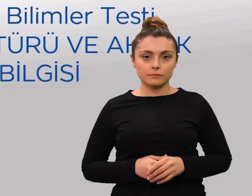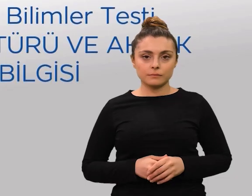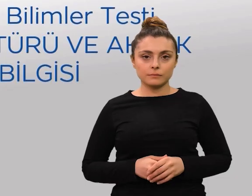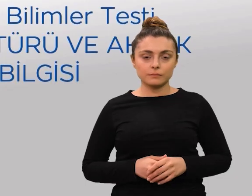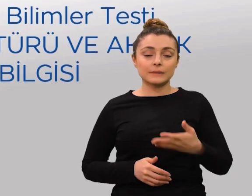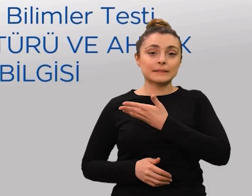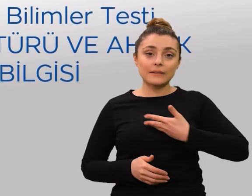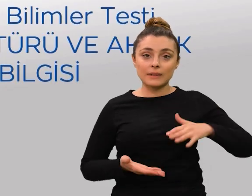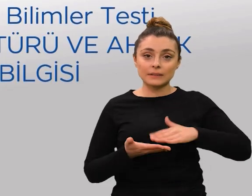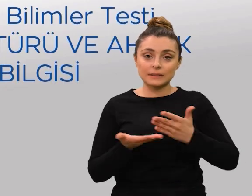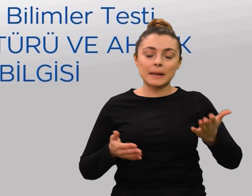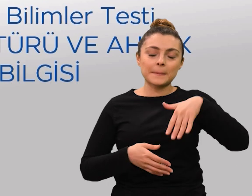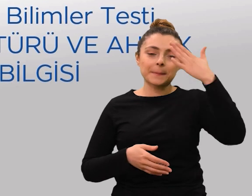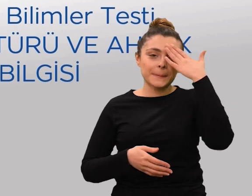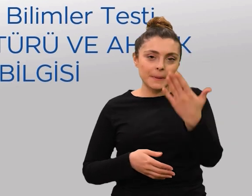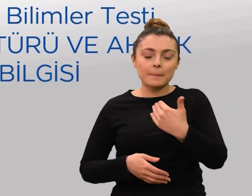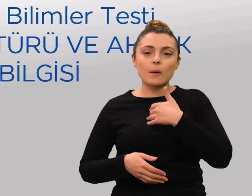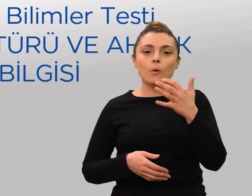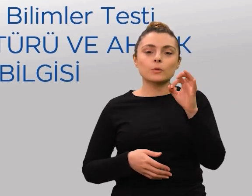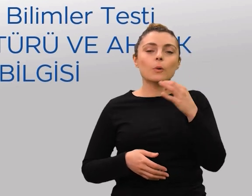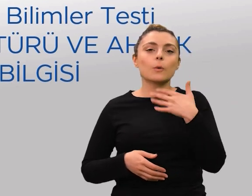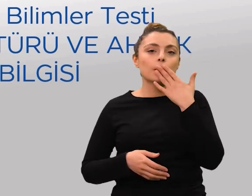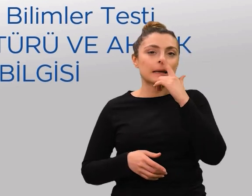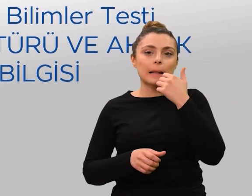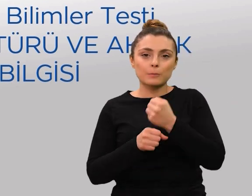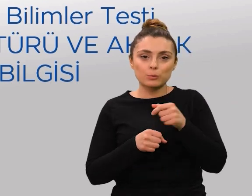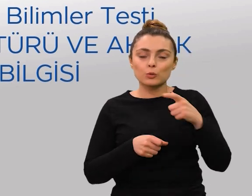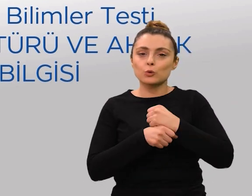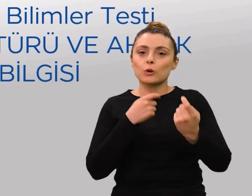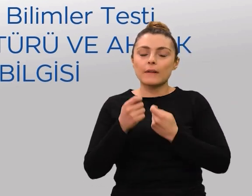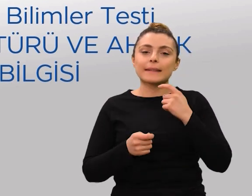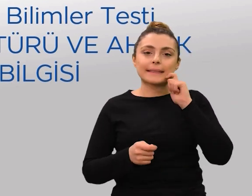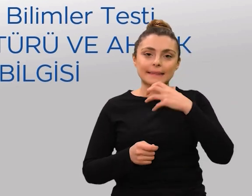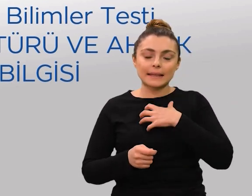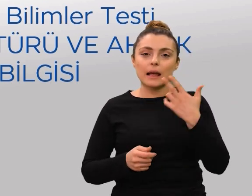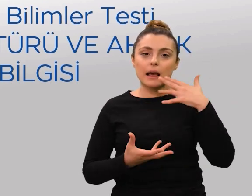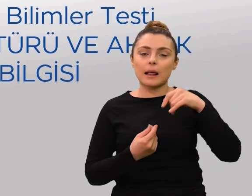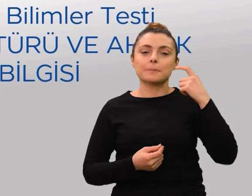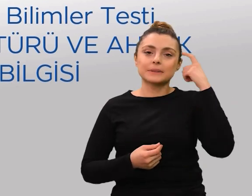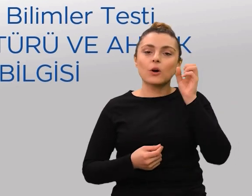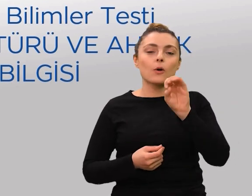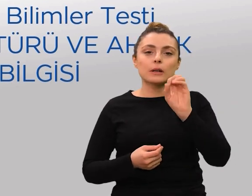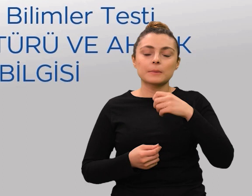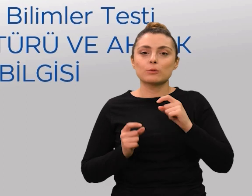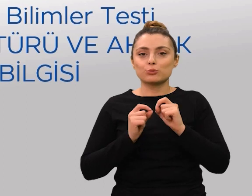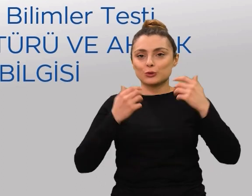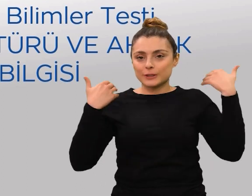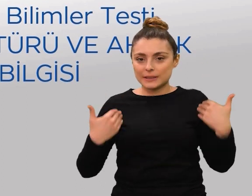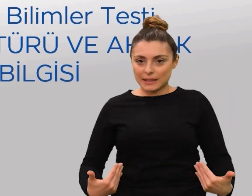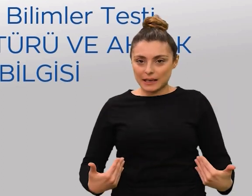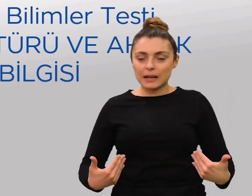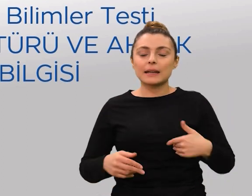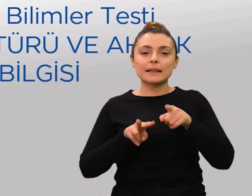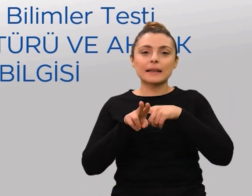sevgili öğrenciler Merhaba ben Ortaöğretim Genel Müdürlüğünde görevli din kültürü ve ahlak bilgisi öğretmeni Büşra zozik